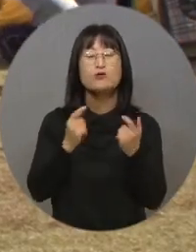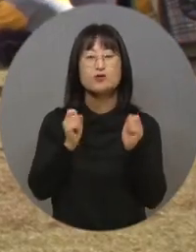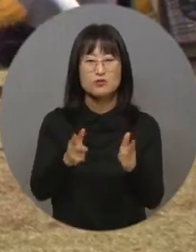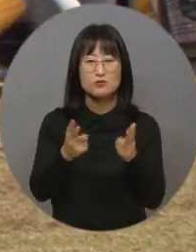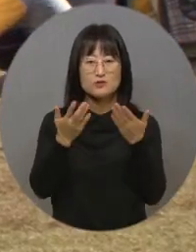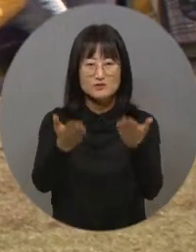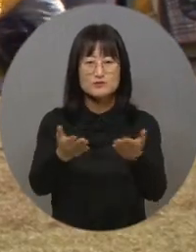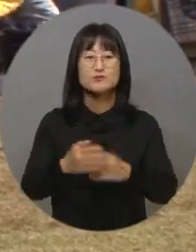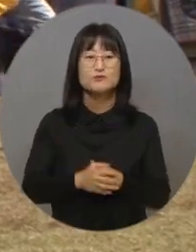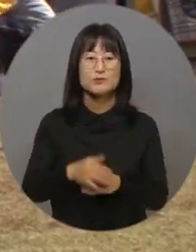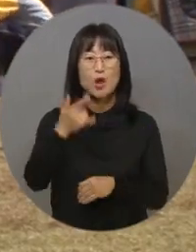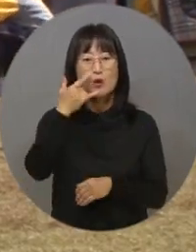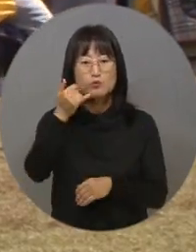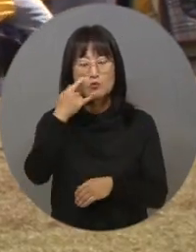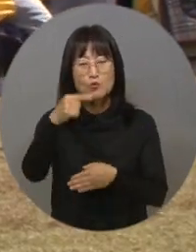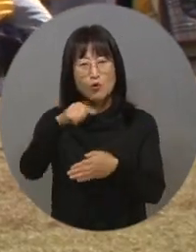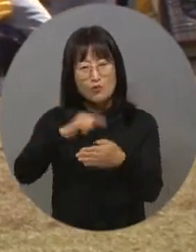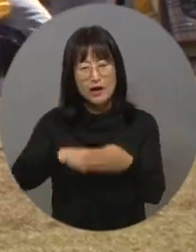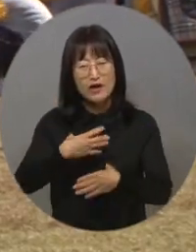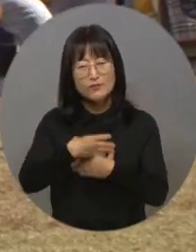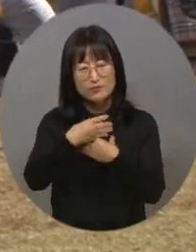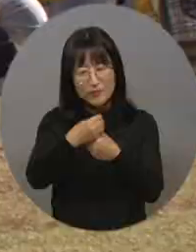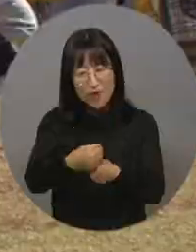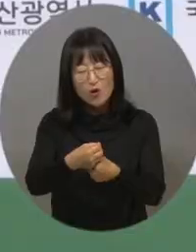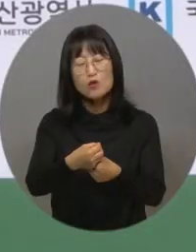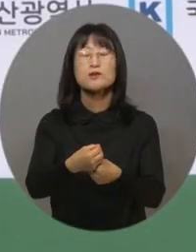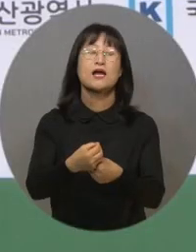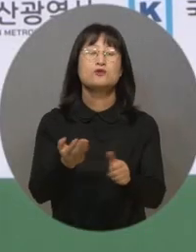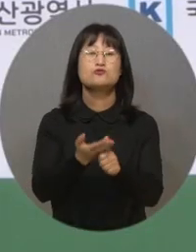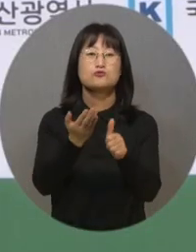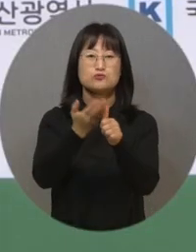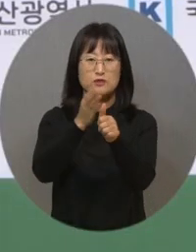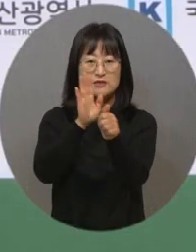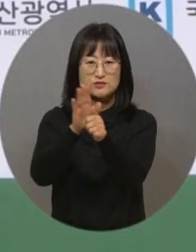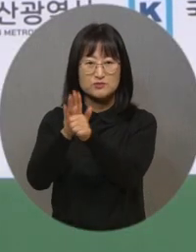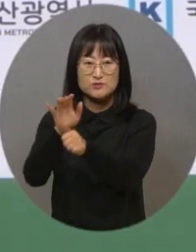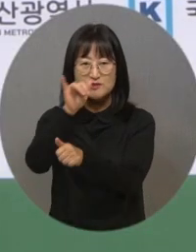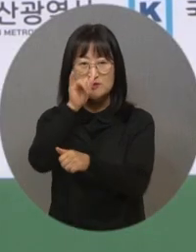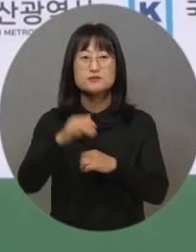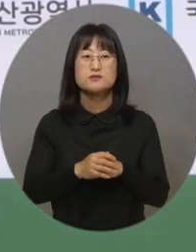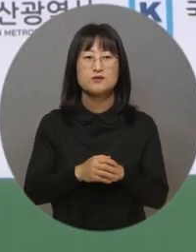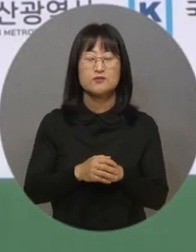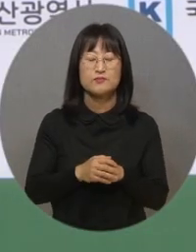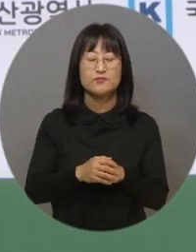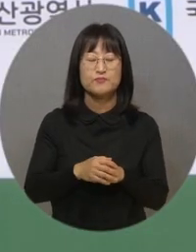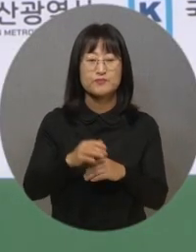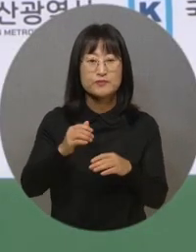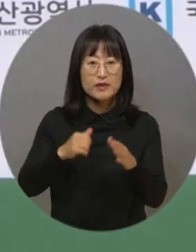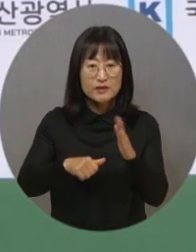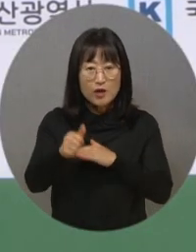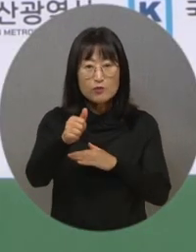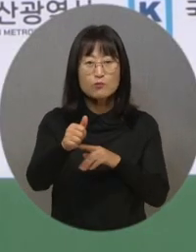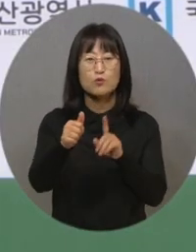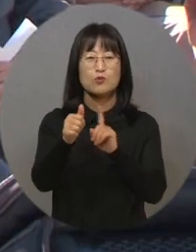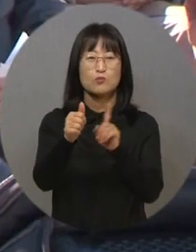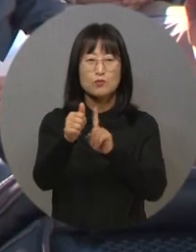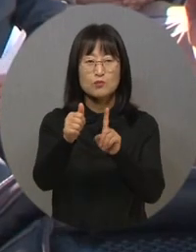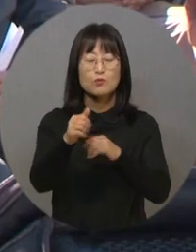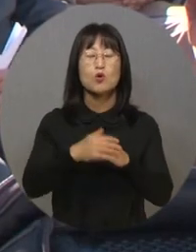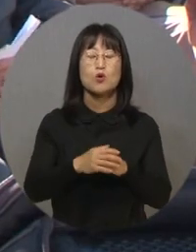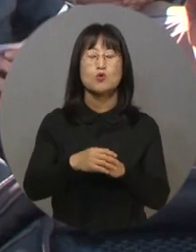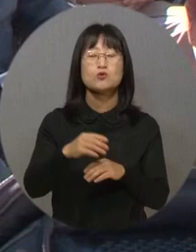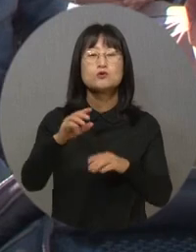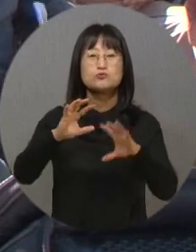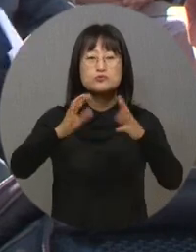제공해오며 부모들의 마음 편한 육아를 지원하고 있습니다. 행사 주최는 부산시 및 국제신문사가